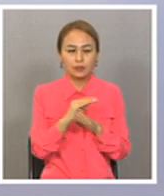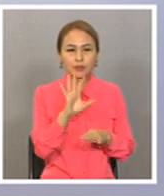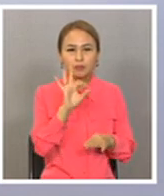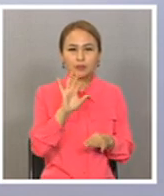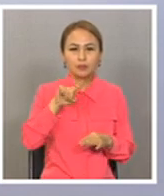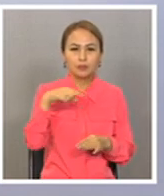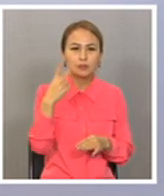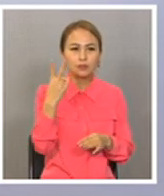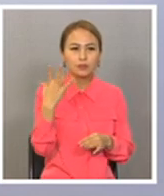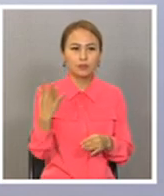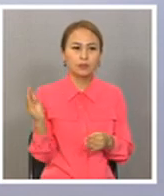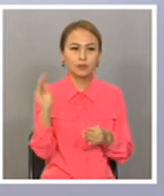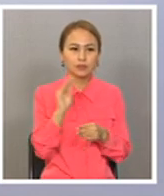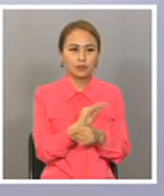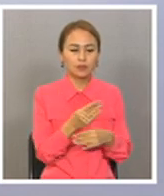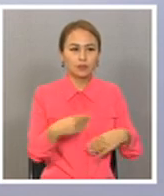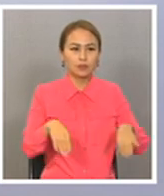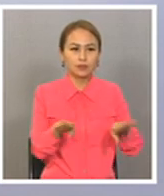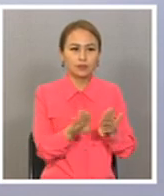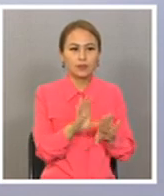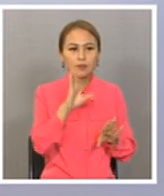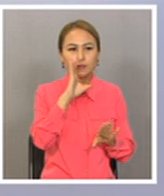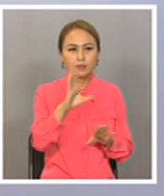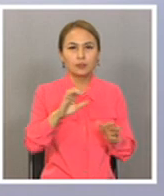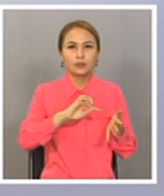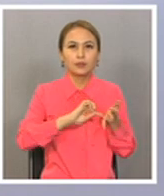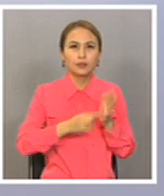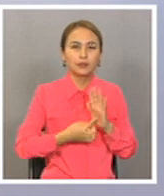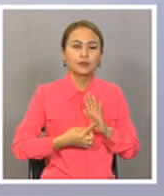0.125-ден қосамыз. Сонда C нүктесінің координатасы